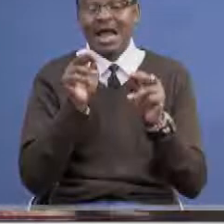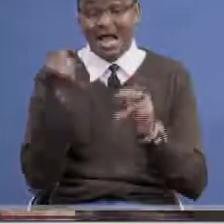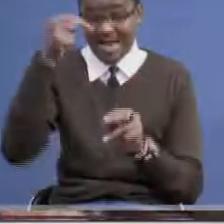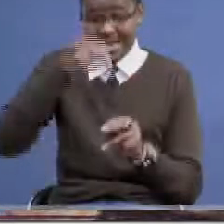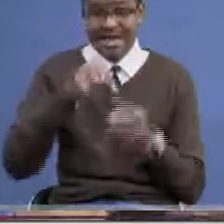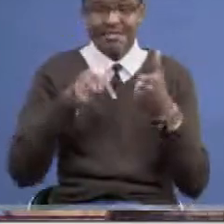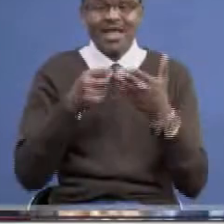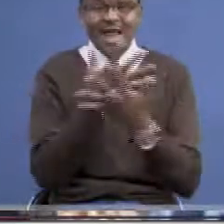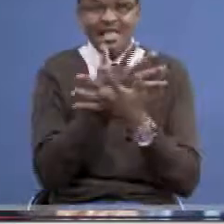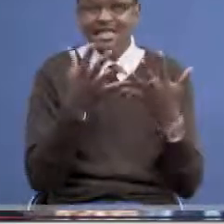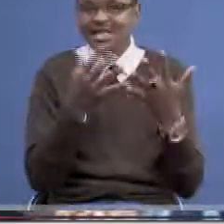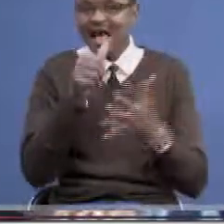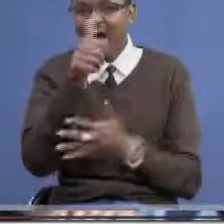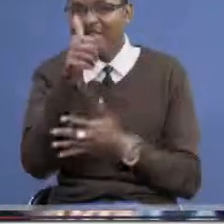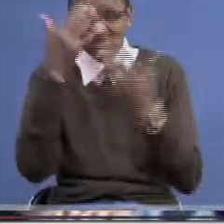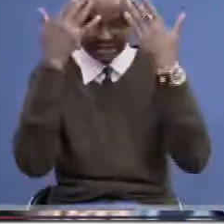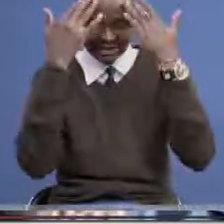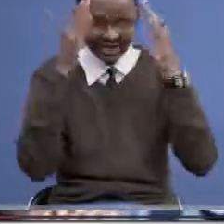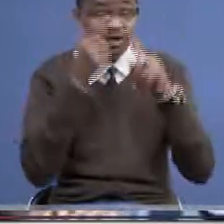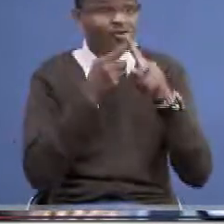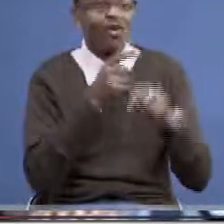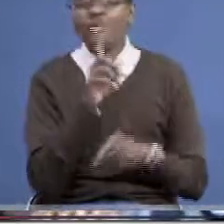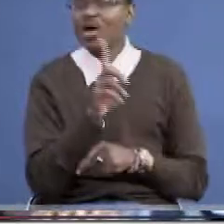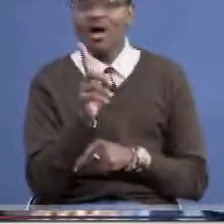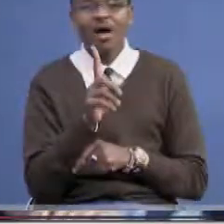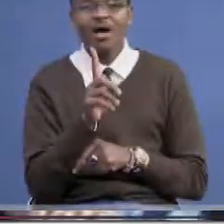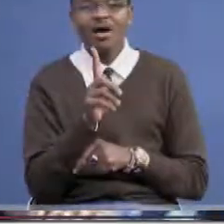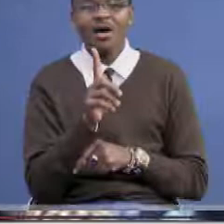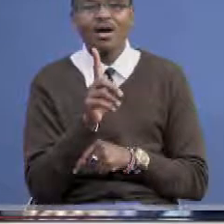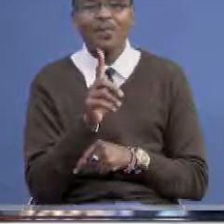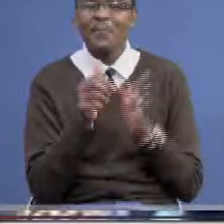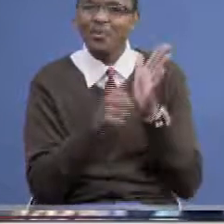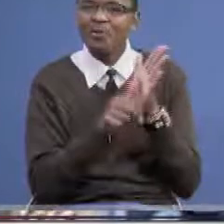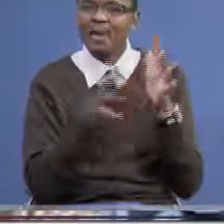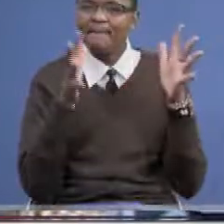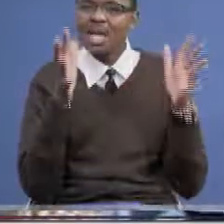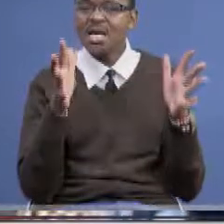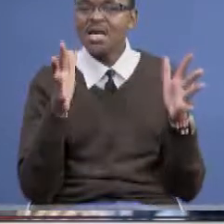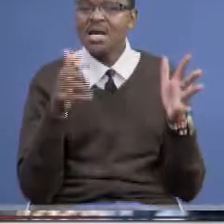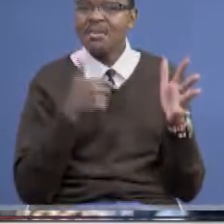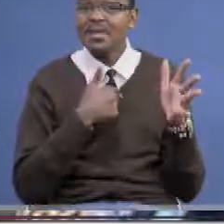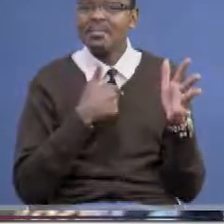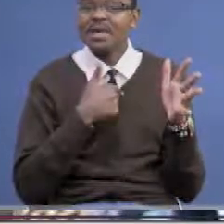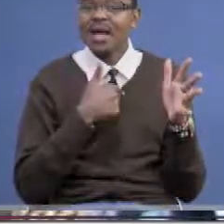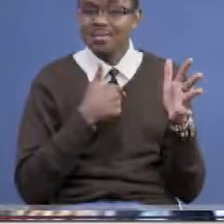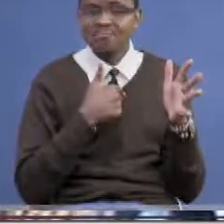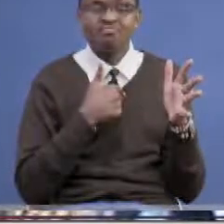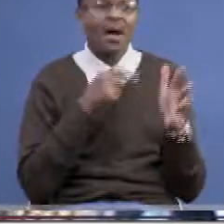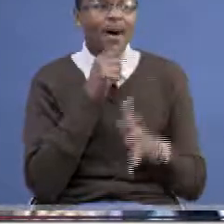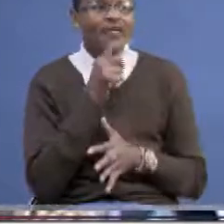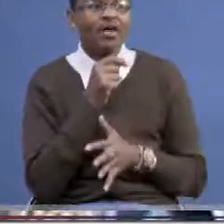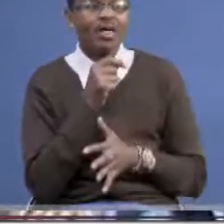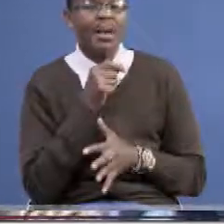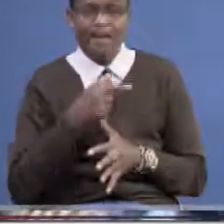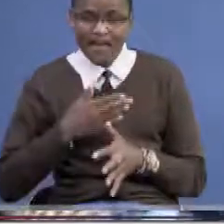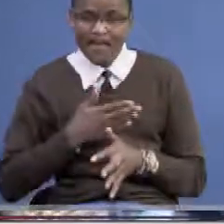Alikuja hapa na mambo ingine. Ajulikani mahali ya kutoka. Shida kubwa, mimi ni mzazi.